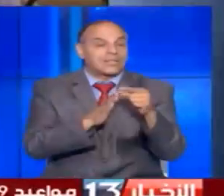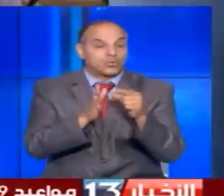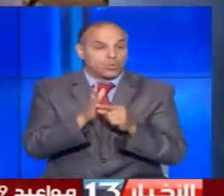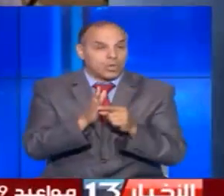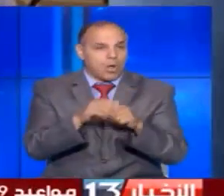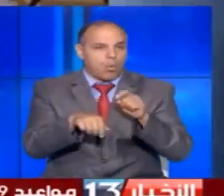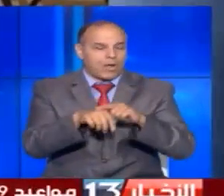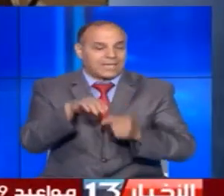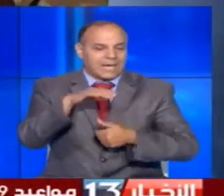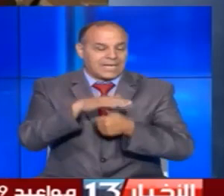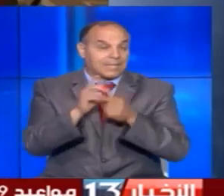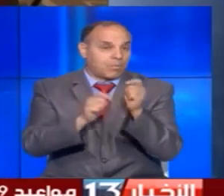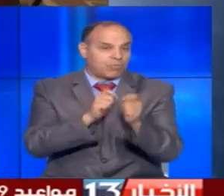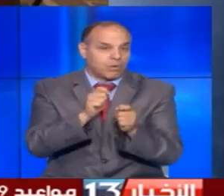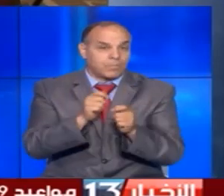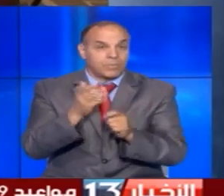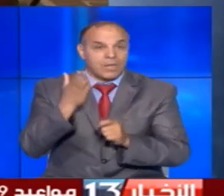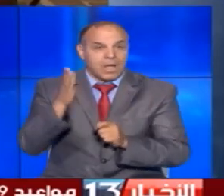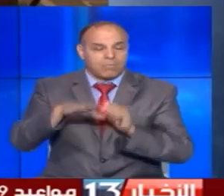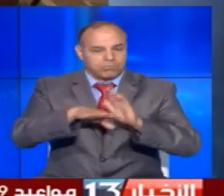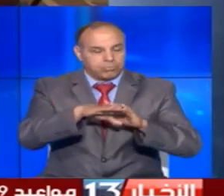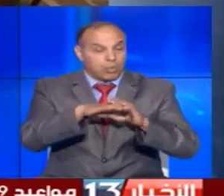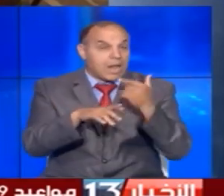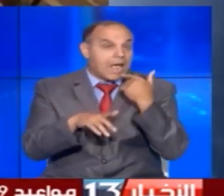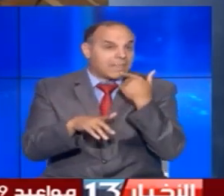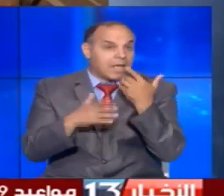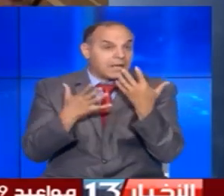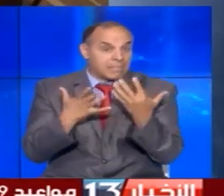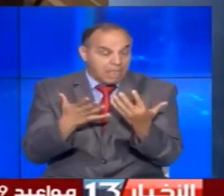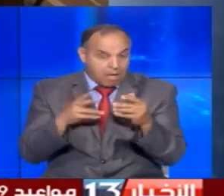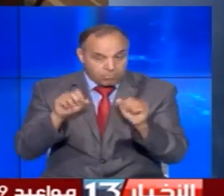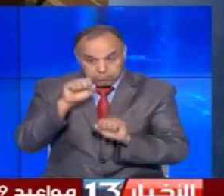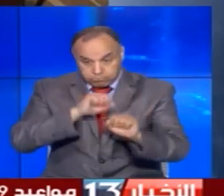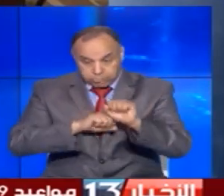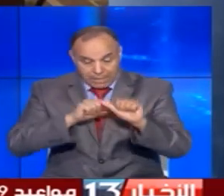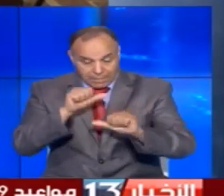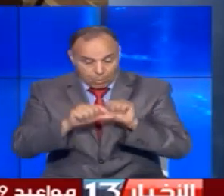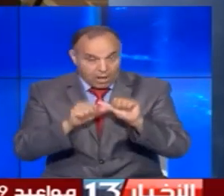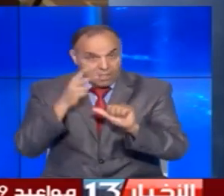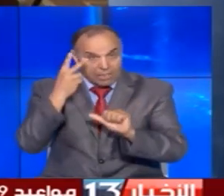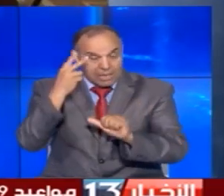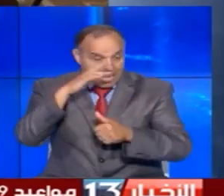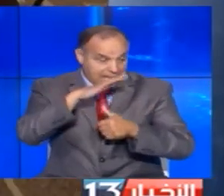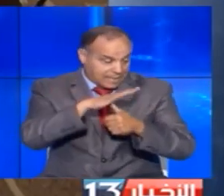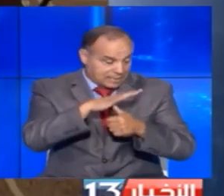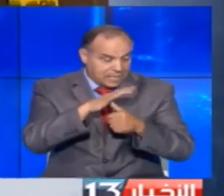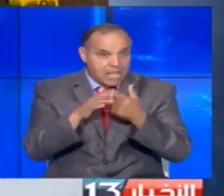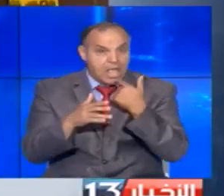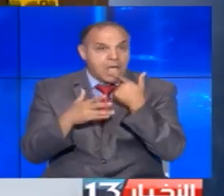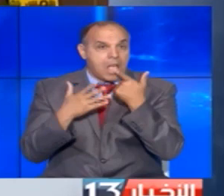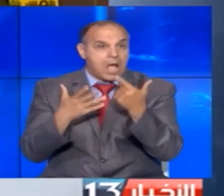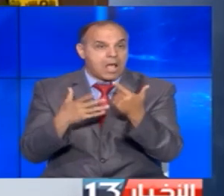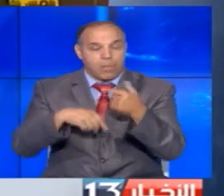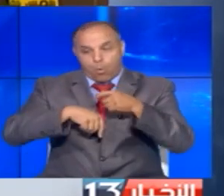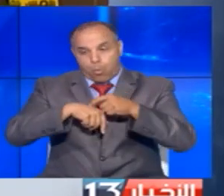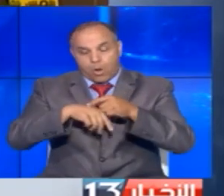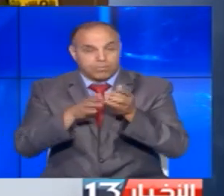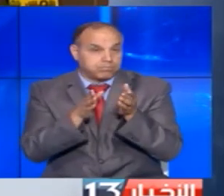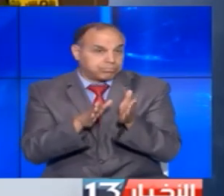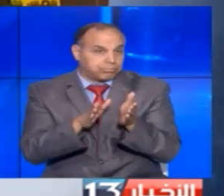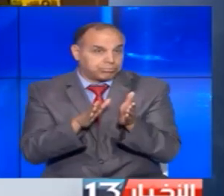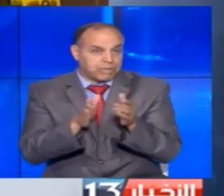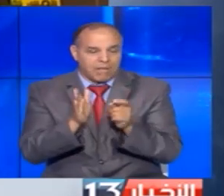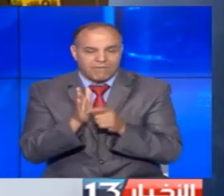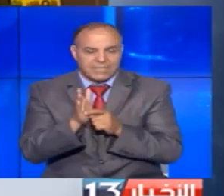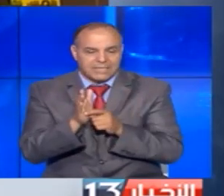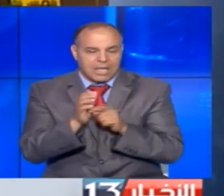لمده الرئاسيه المؤقته يدها الى انه اذا ما تم تنظيم دوره ثانيه للرئاسيه مع اعتماد الاجال المحدده في الفصل